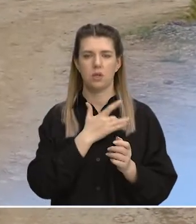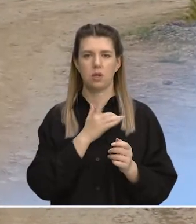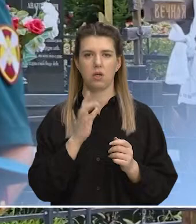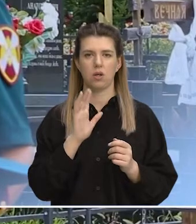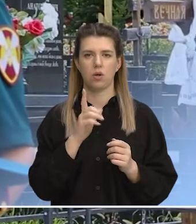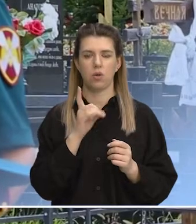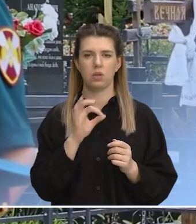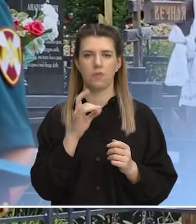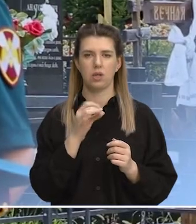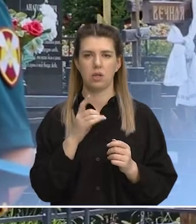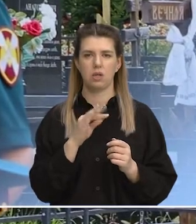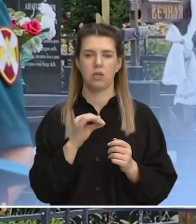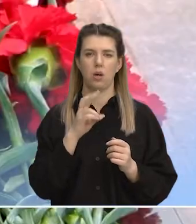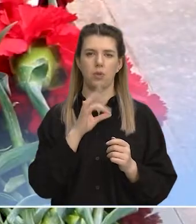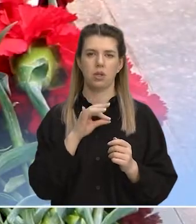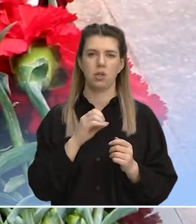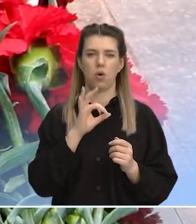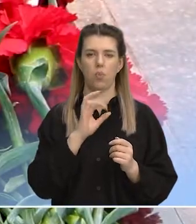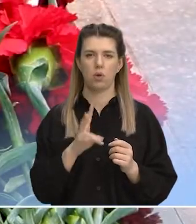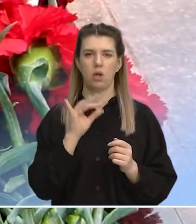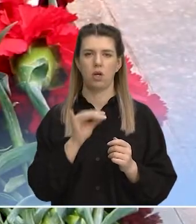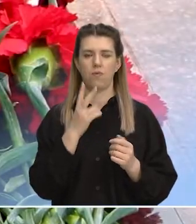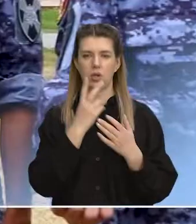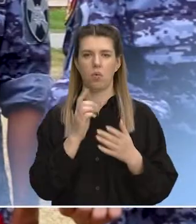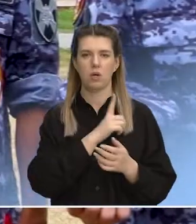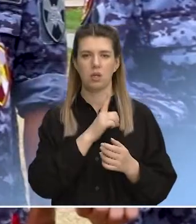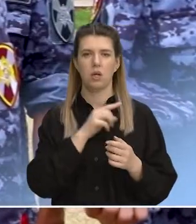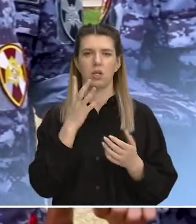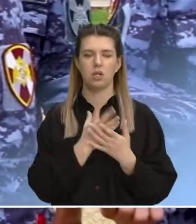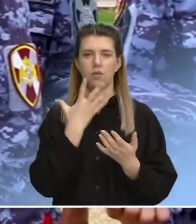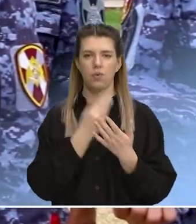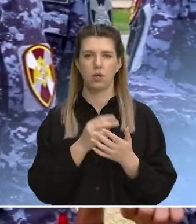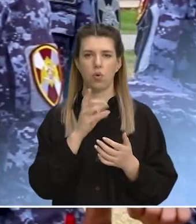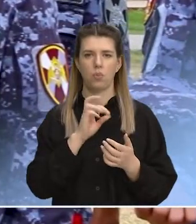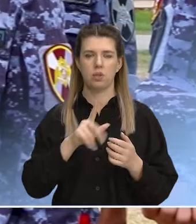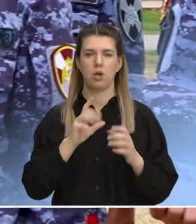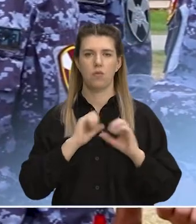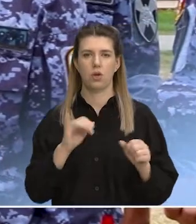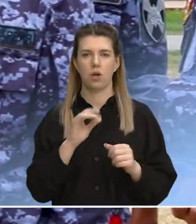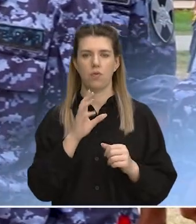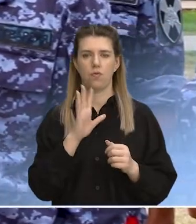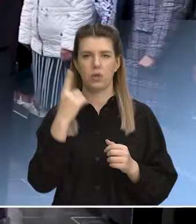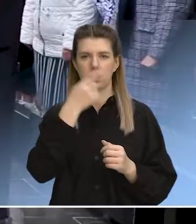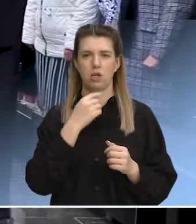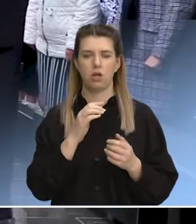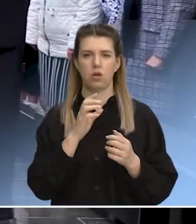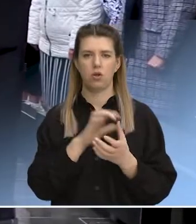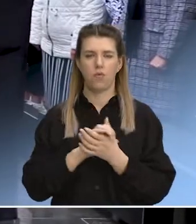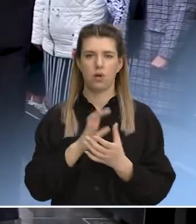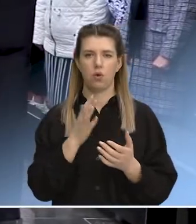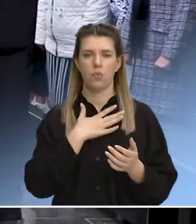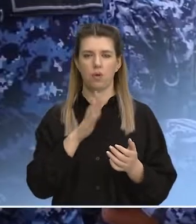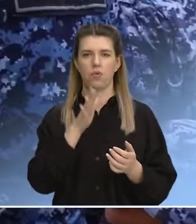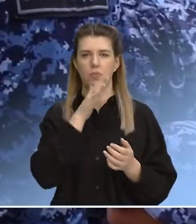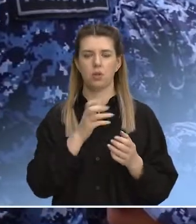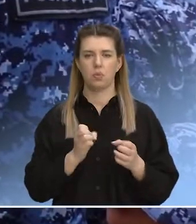сердцах донских росгвардейцев. В подразделениях ОМОН и вневедомственной охраны есть свои доблести, отваги и мужество в лице товарищей, павших